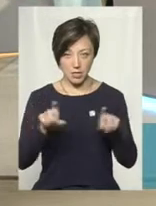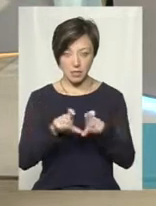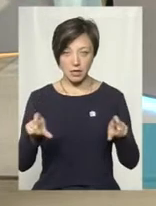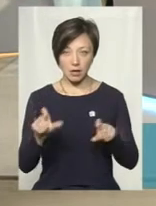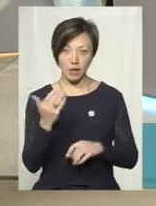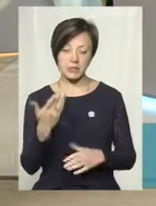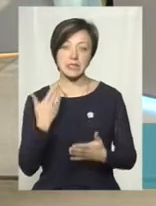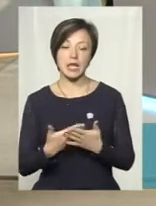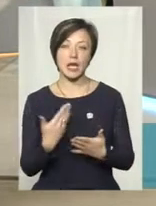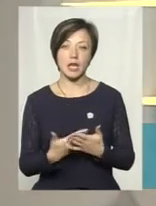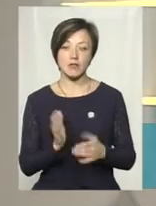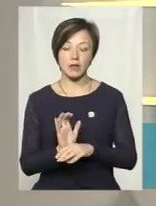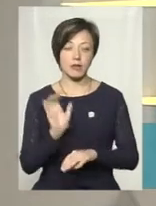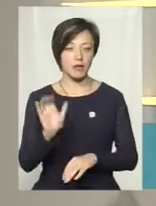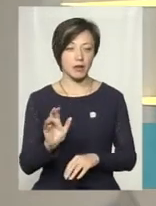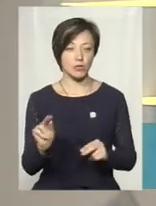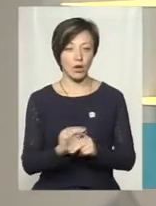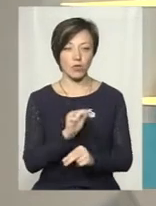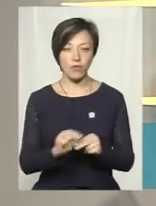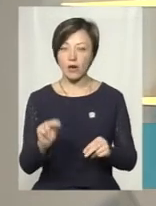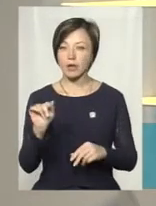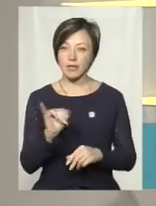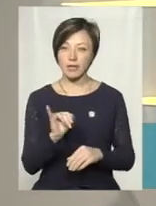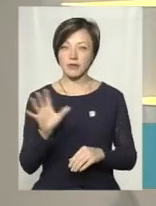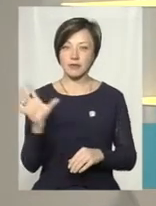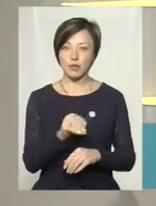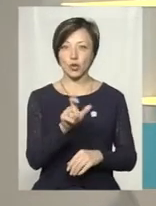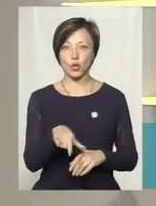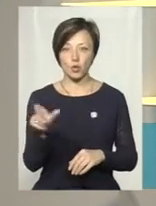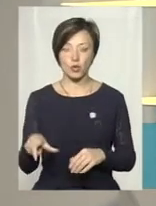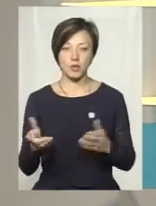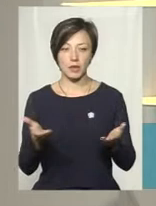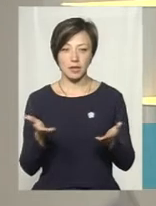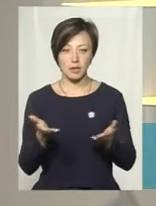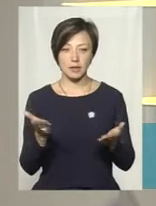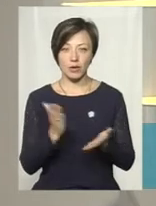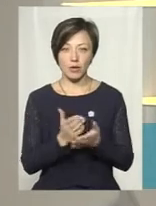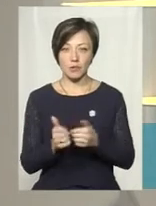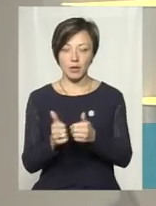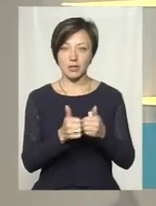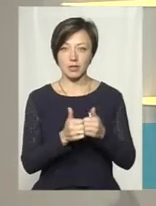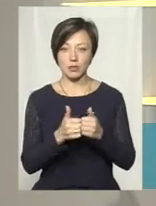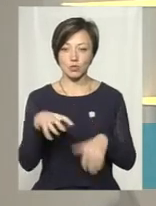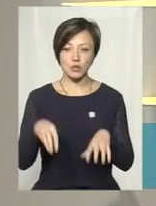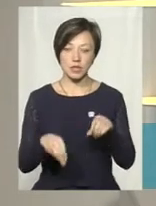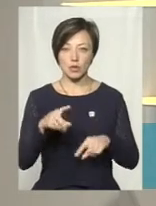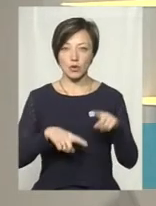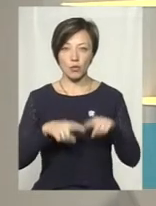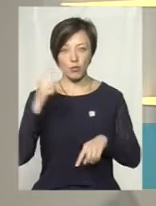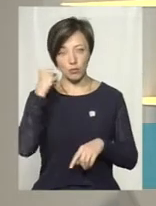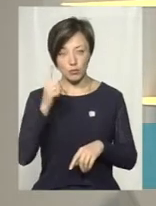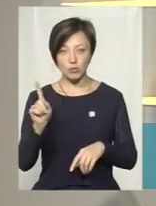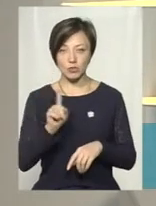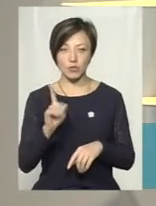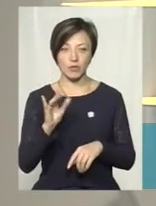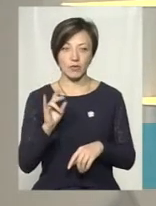їм здається, що їх відправляють на лікування, і всі люди, які знаходяться біля них, там сусіди, родичі, подумають,